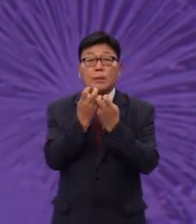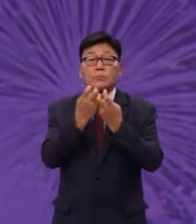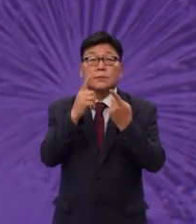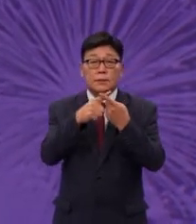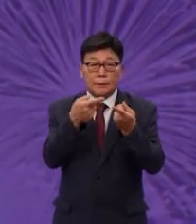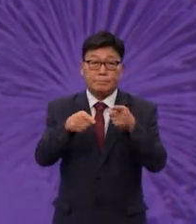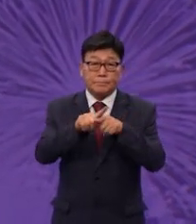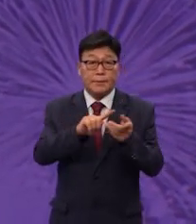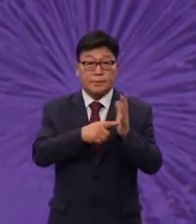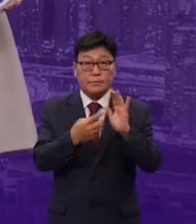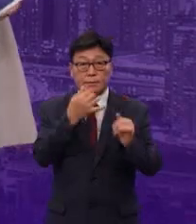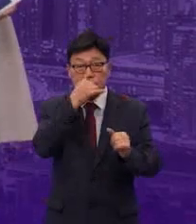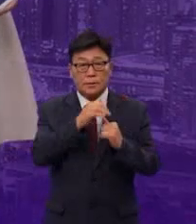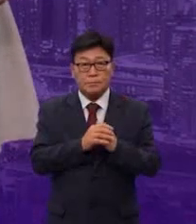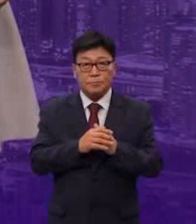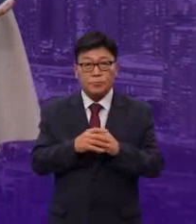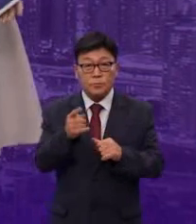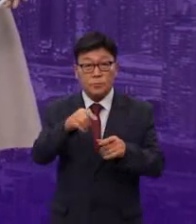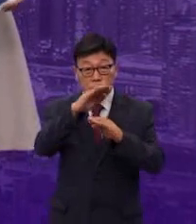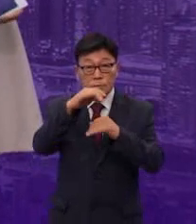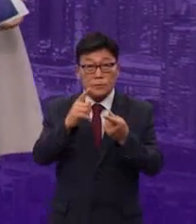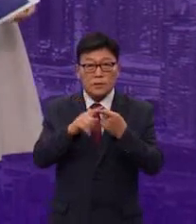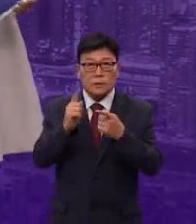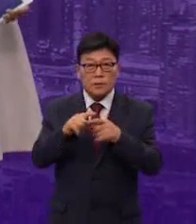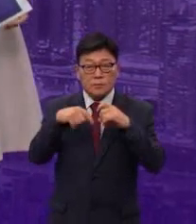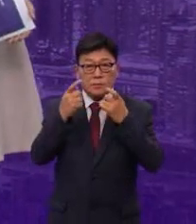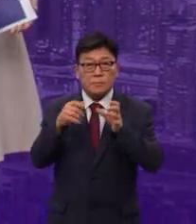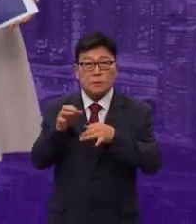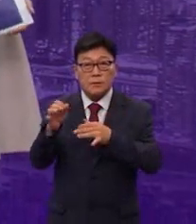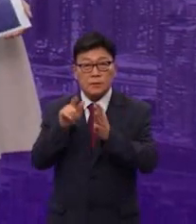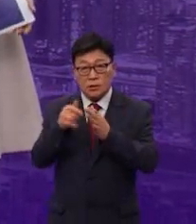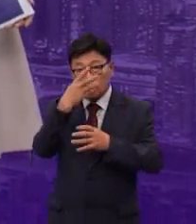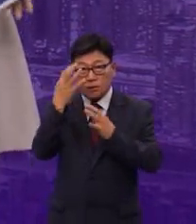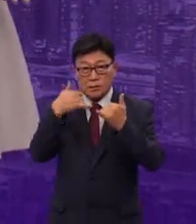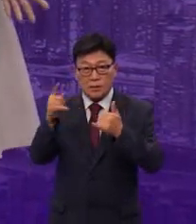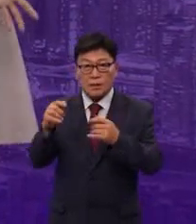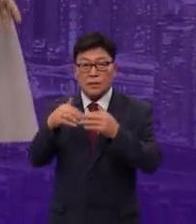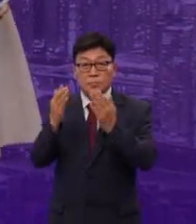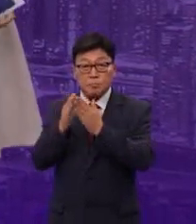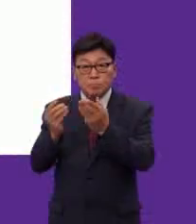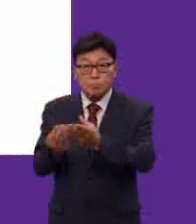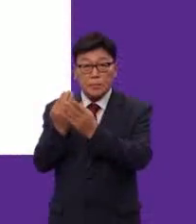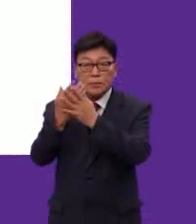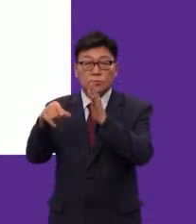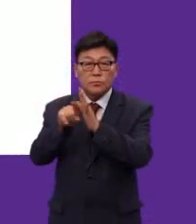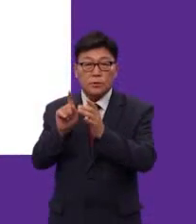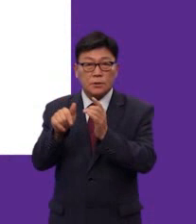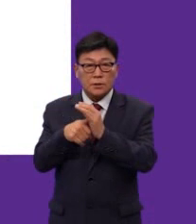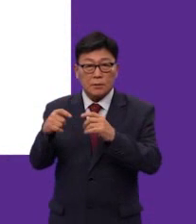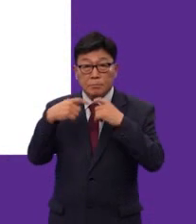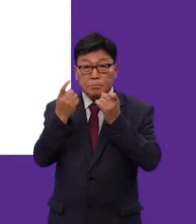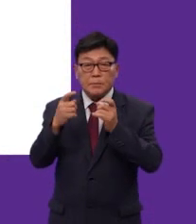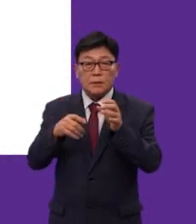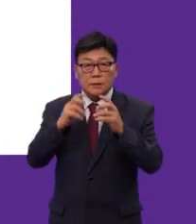함께 제시됐습니다. 두 번째로 민간사업자 참여형 청년주택 공급 활성화 방안으로